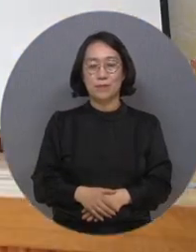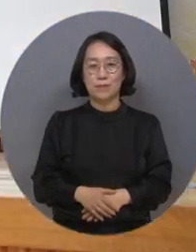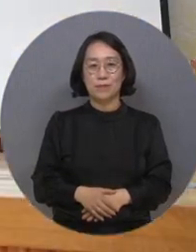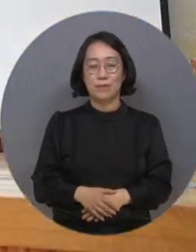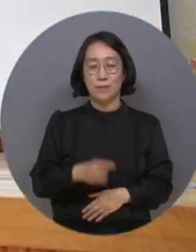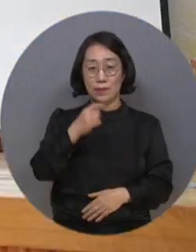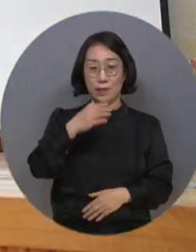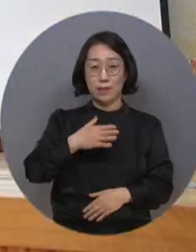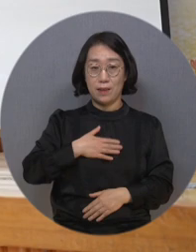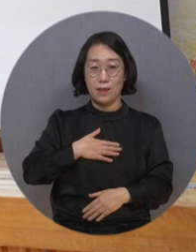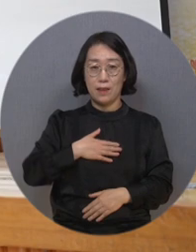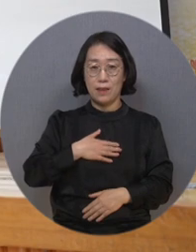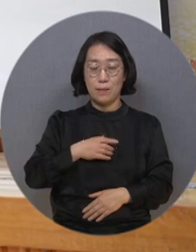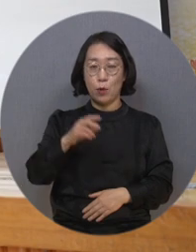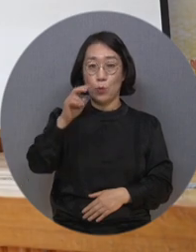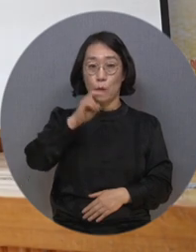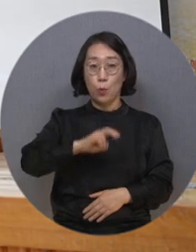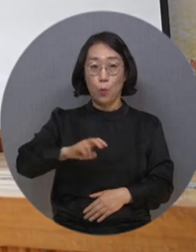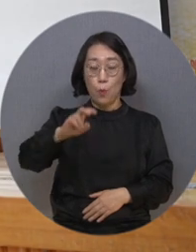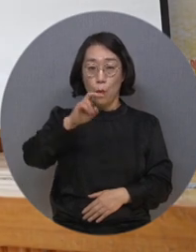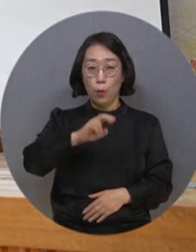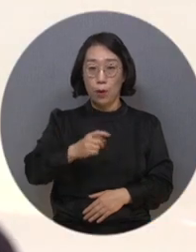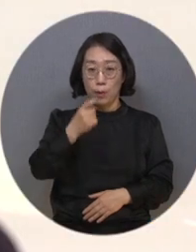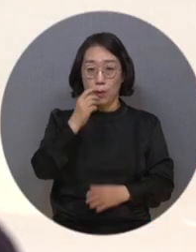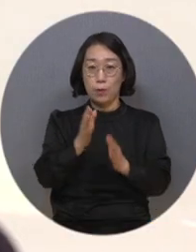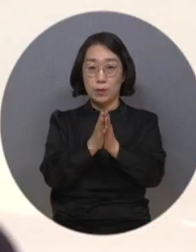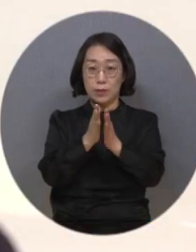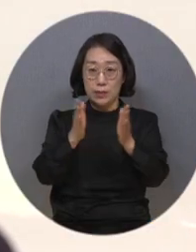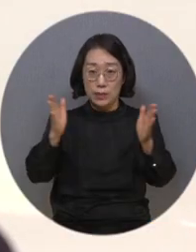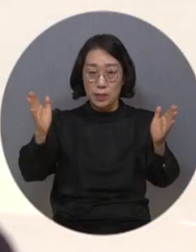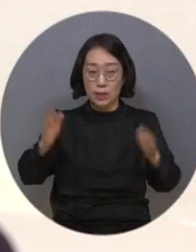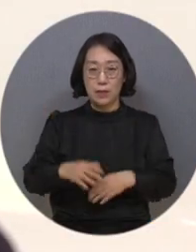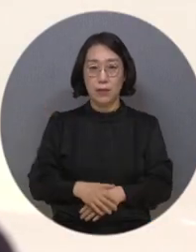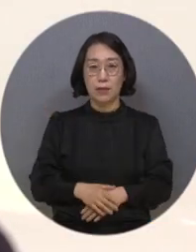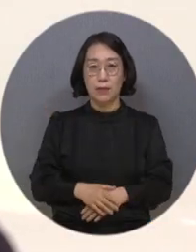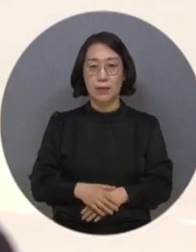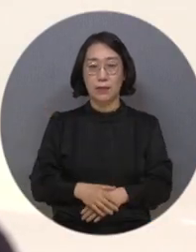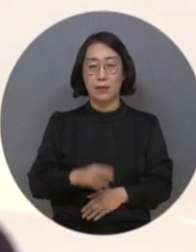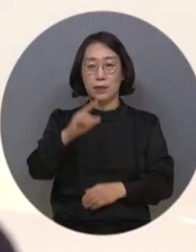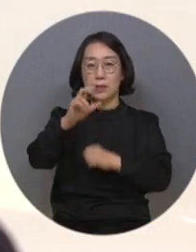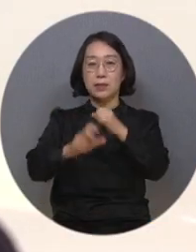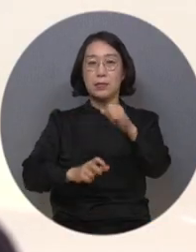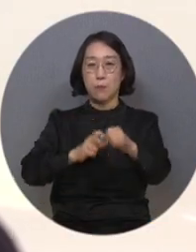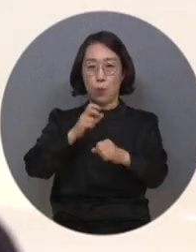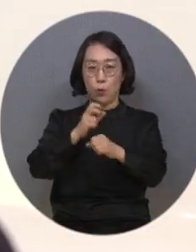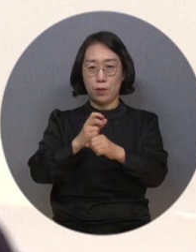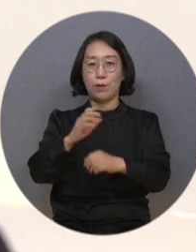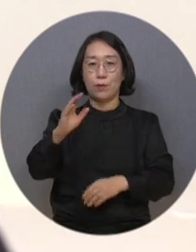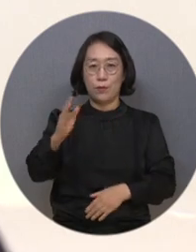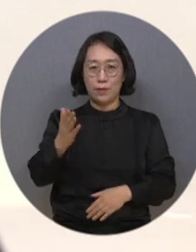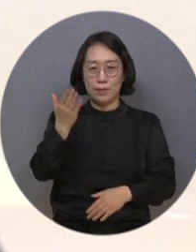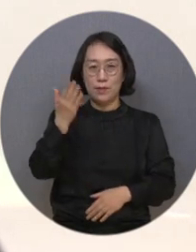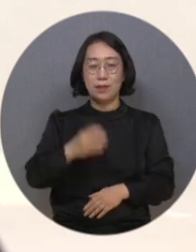제가 뭐 이렇게 노래를 지금 시작한 지가 배운 지가 이제 한 25년 정도